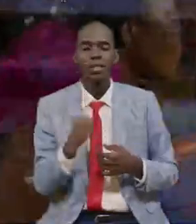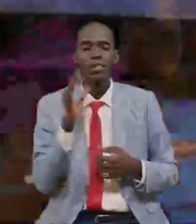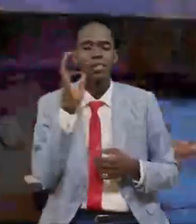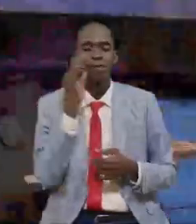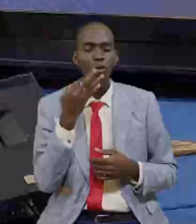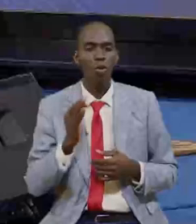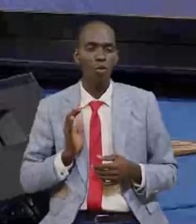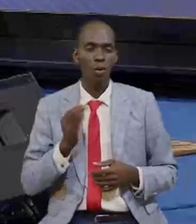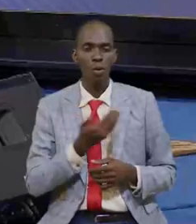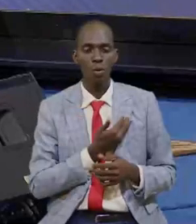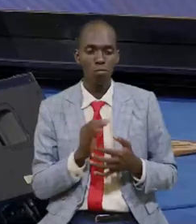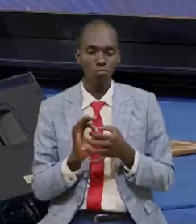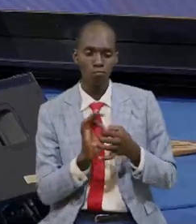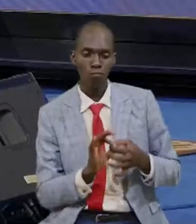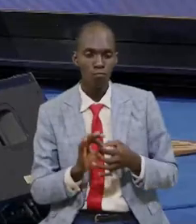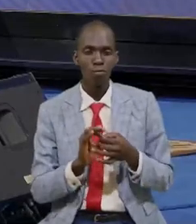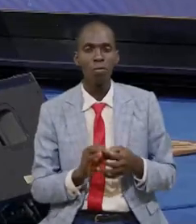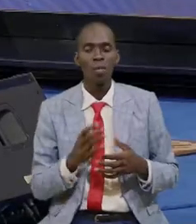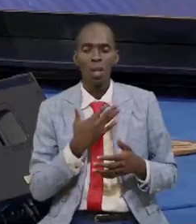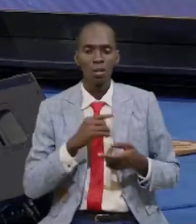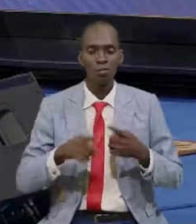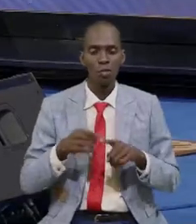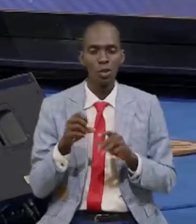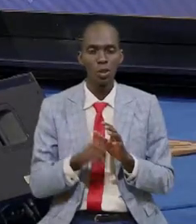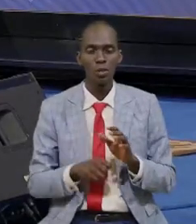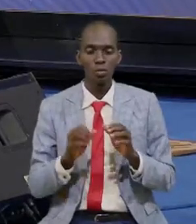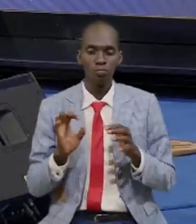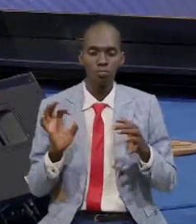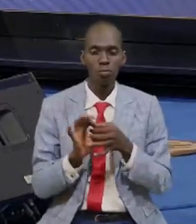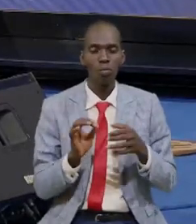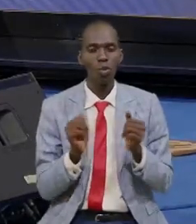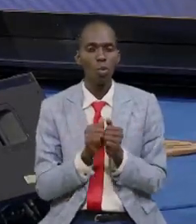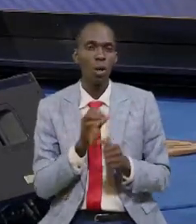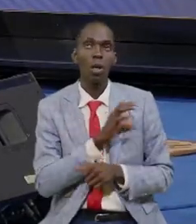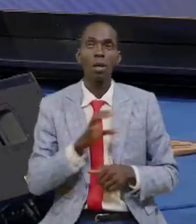communion, de notre intégration à Christ. Et nous,